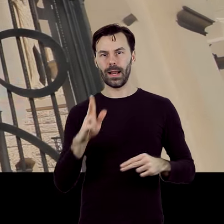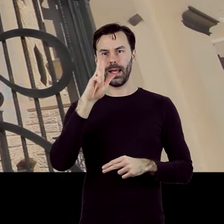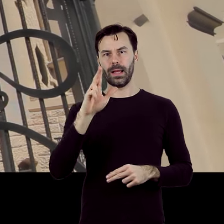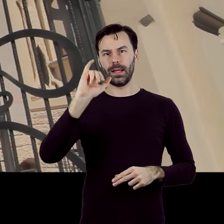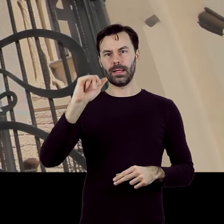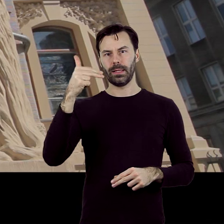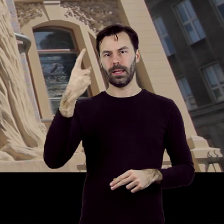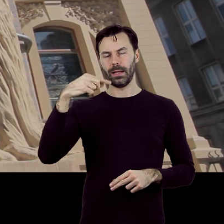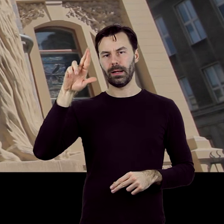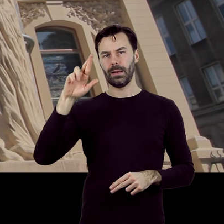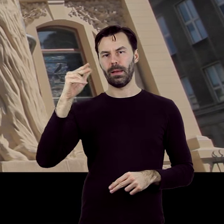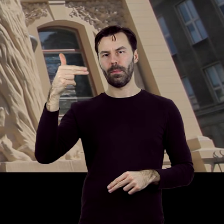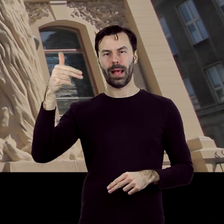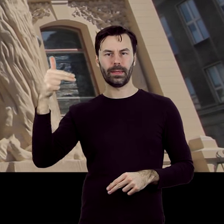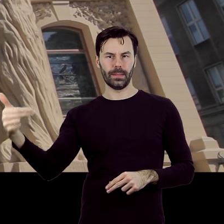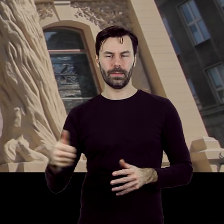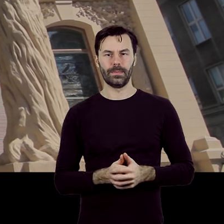Kindermana.